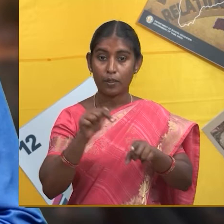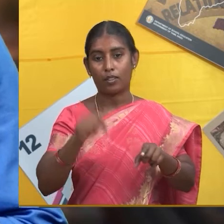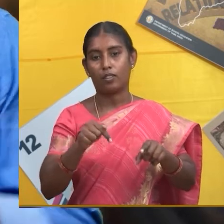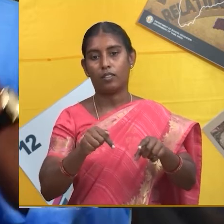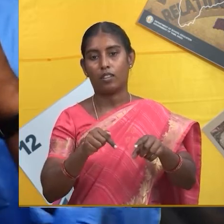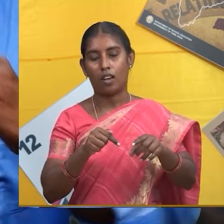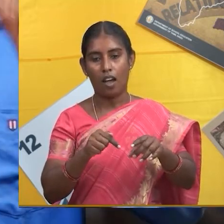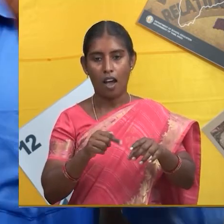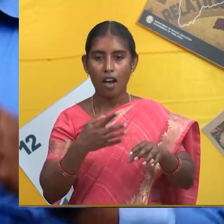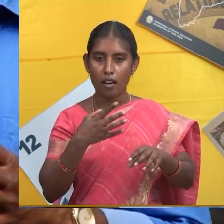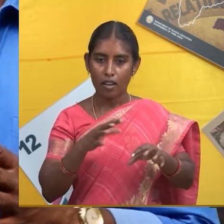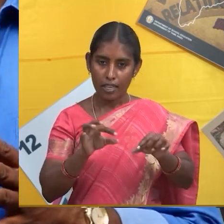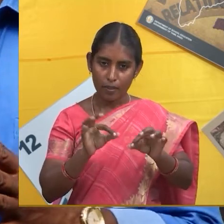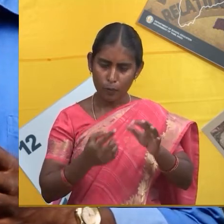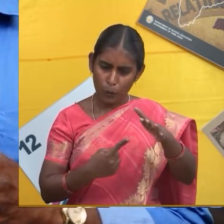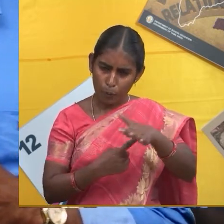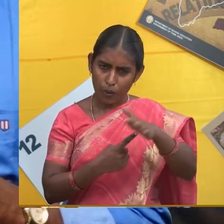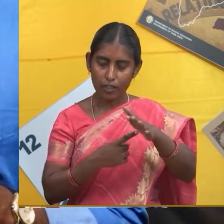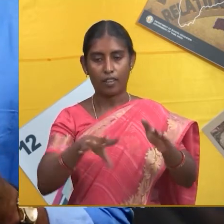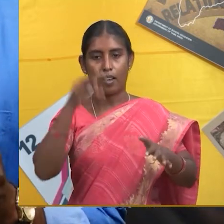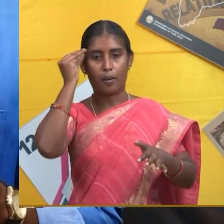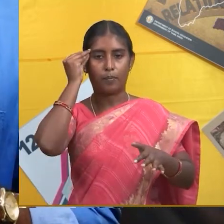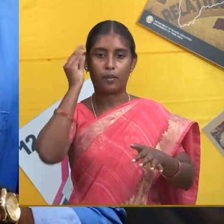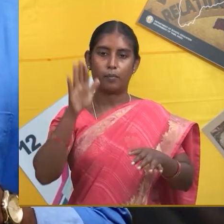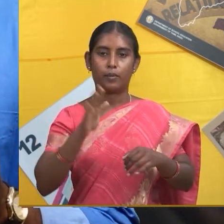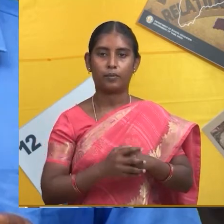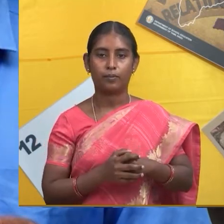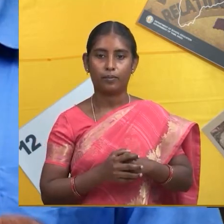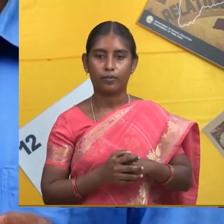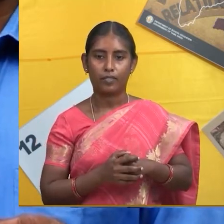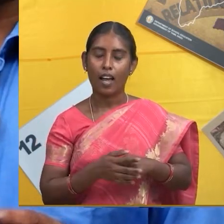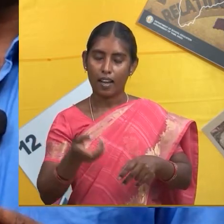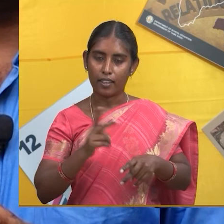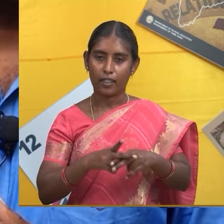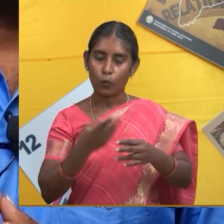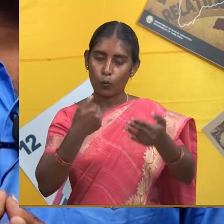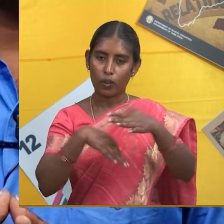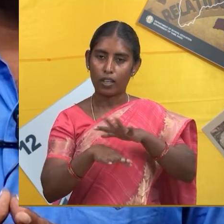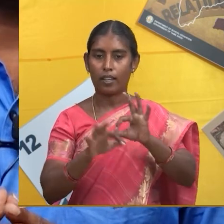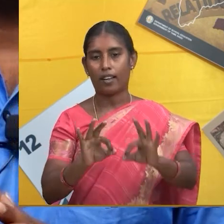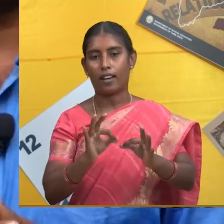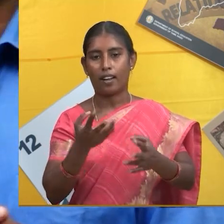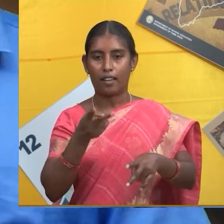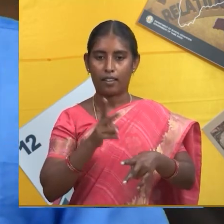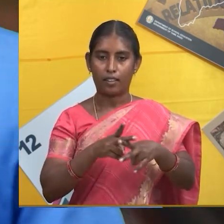நினருக்கும்.ieg Maßnahmen